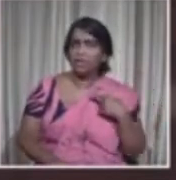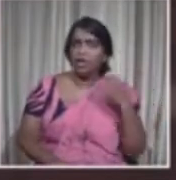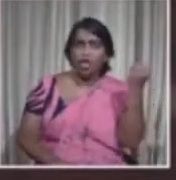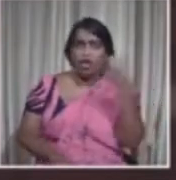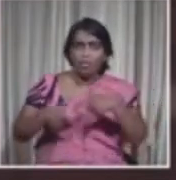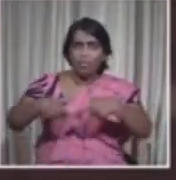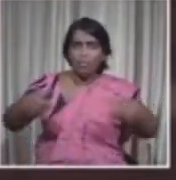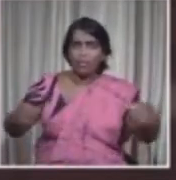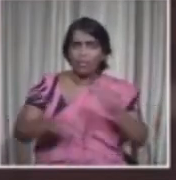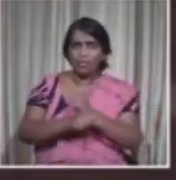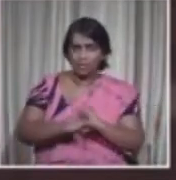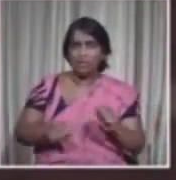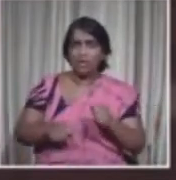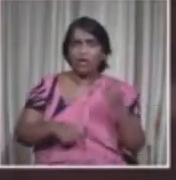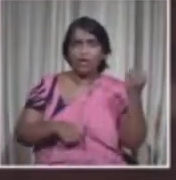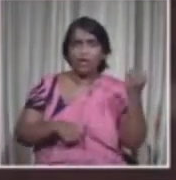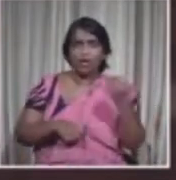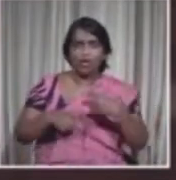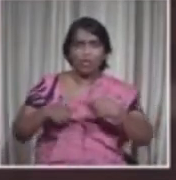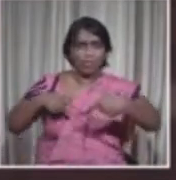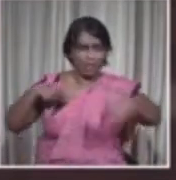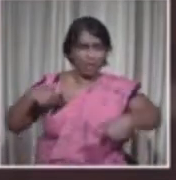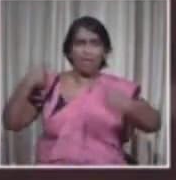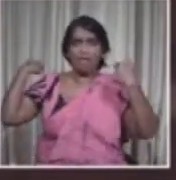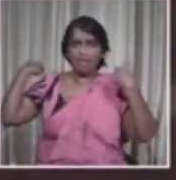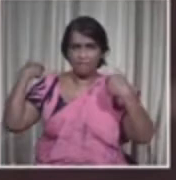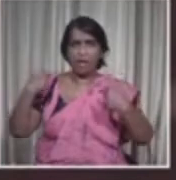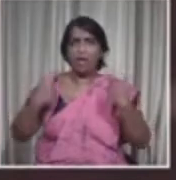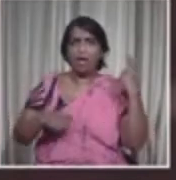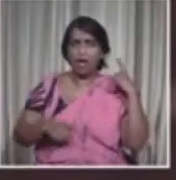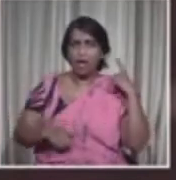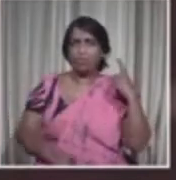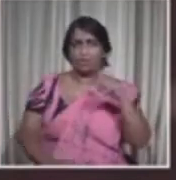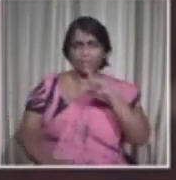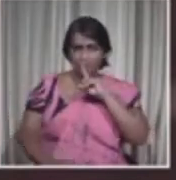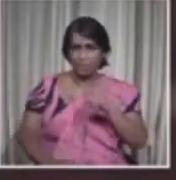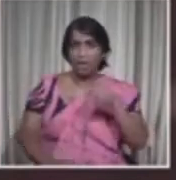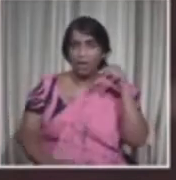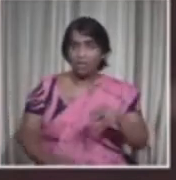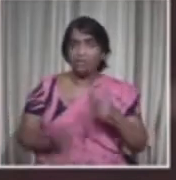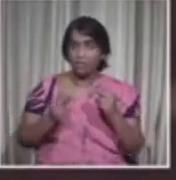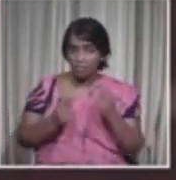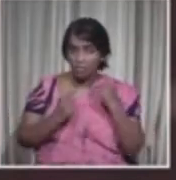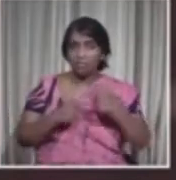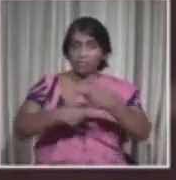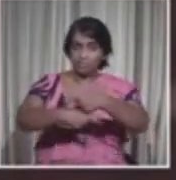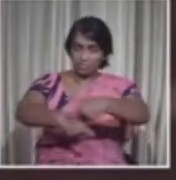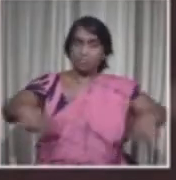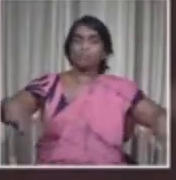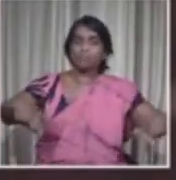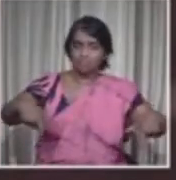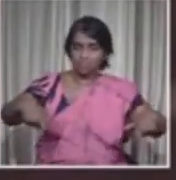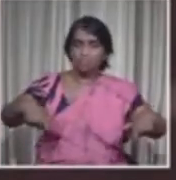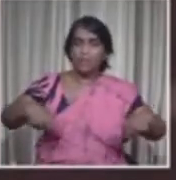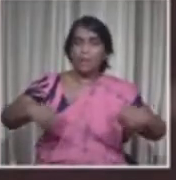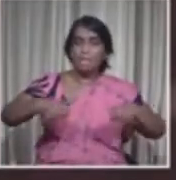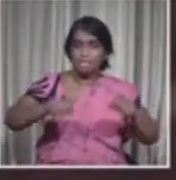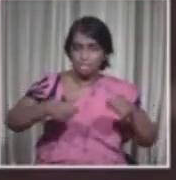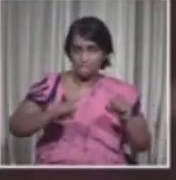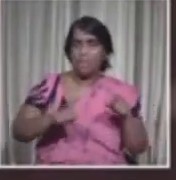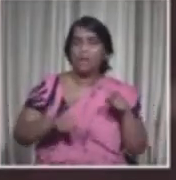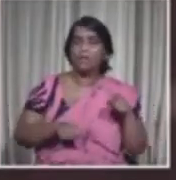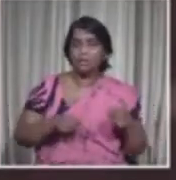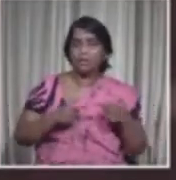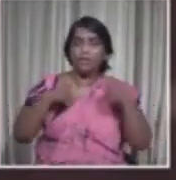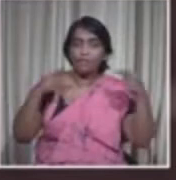නැති එක ගැන නම්බර දෙක දෙපැත්තෙම ගහලා තියෙනවා හමුදාපතිතුමා කිව්වා අද වහාම ඉස්සරහත් ගහන්න කිව්වා ඔය මොටර්සයිකල් ටික